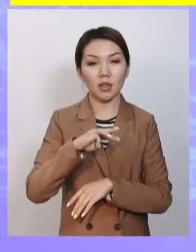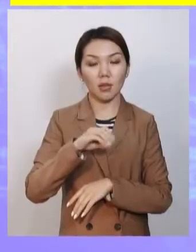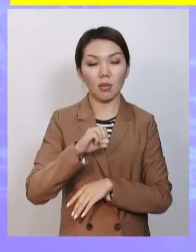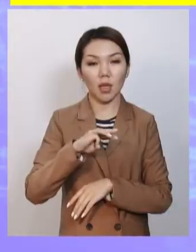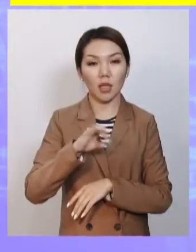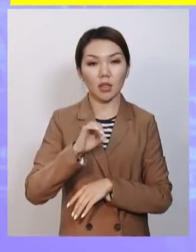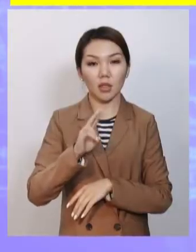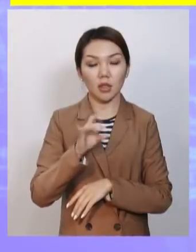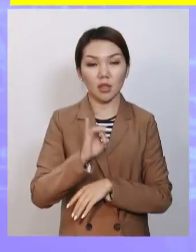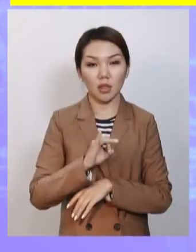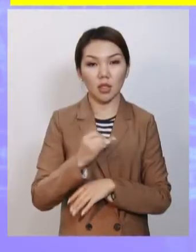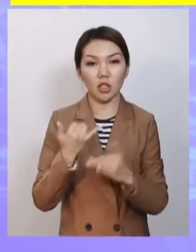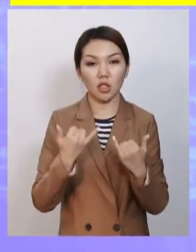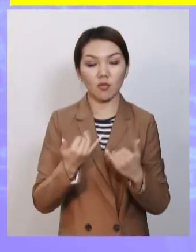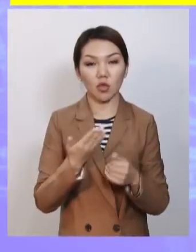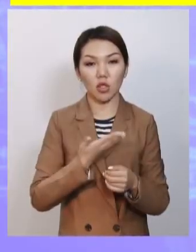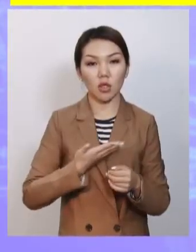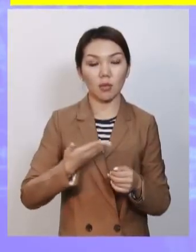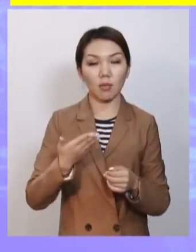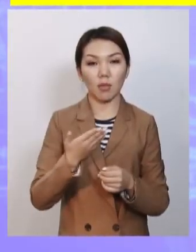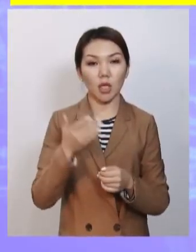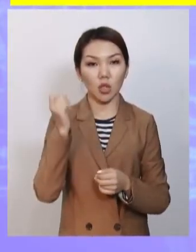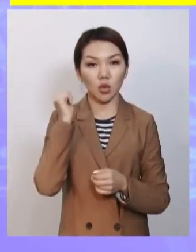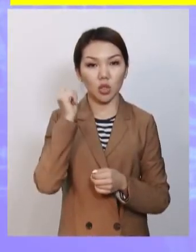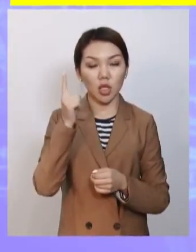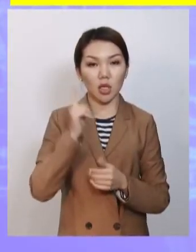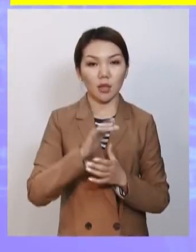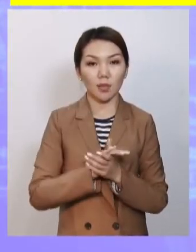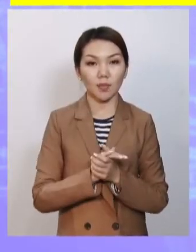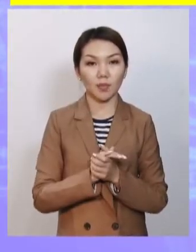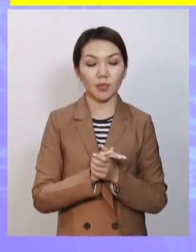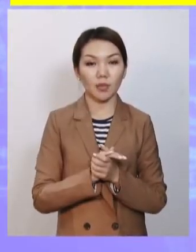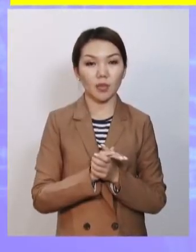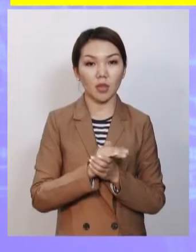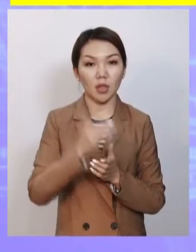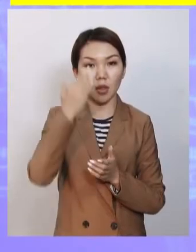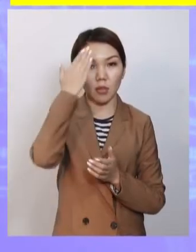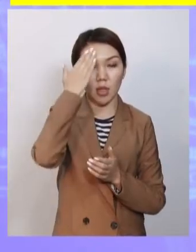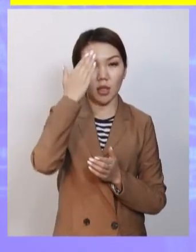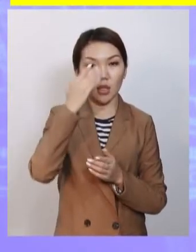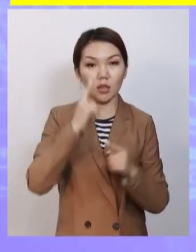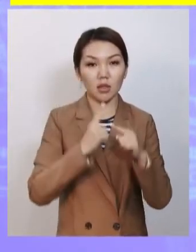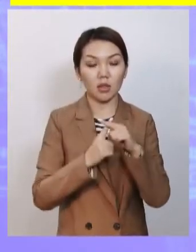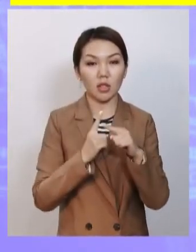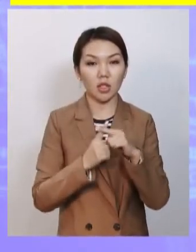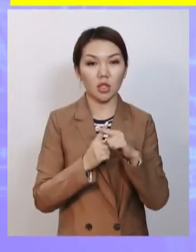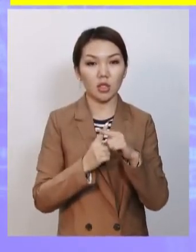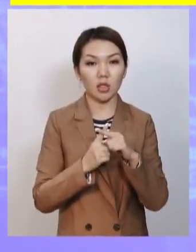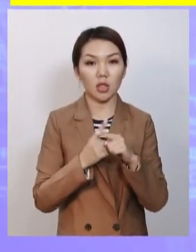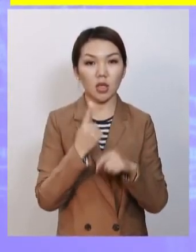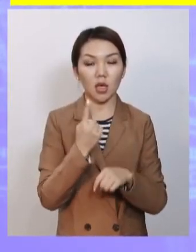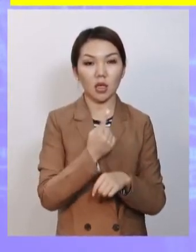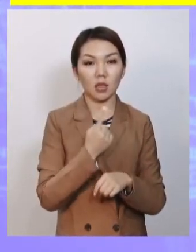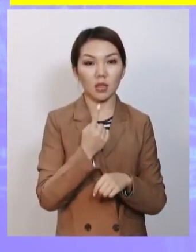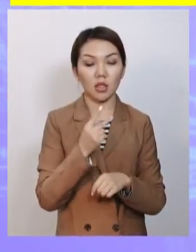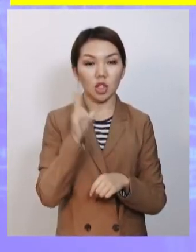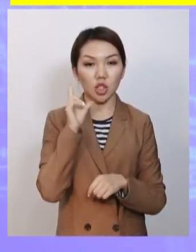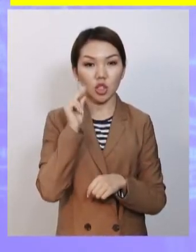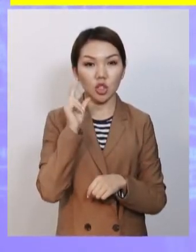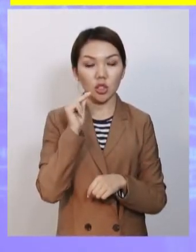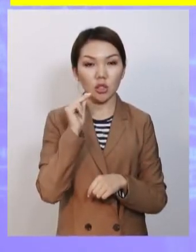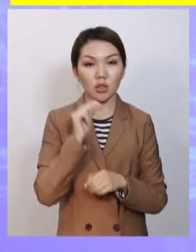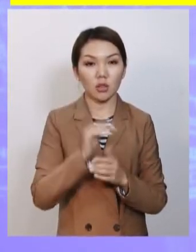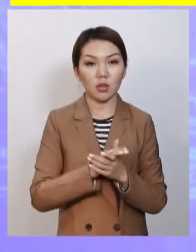сегодня на уроке мы узнали метод сложения однозначных чисел с переходом